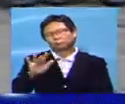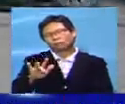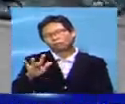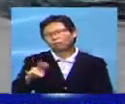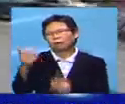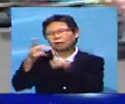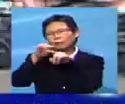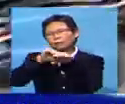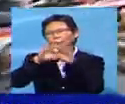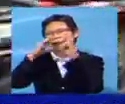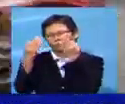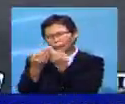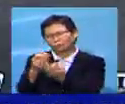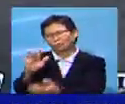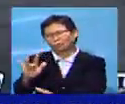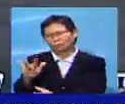danatilah